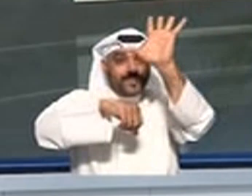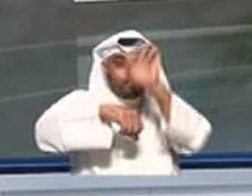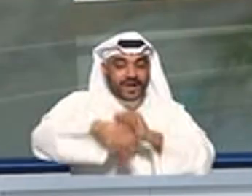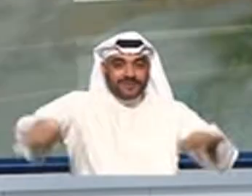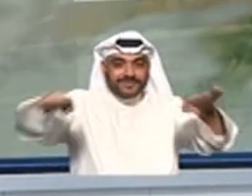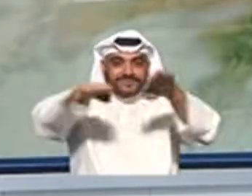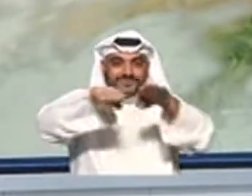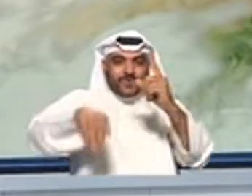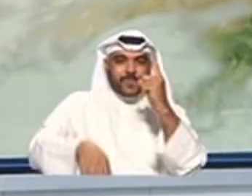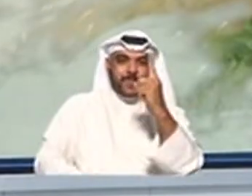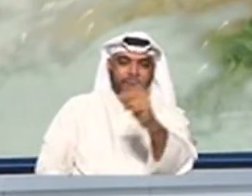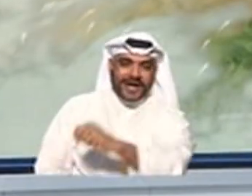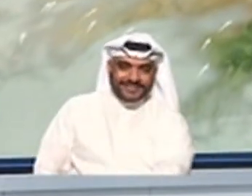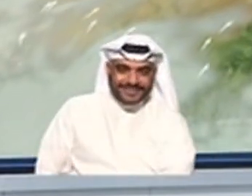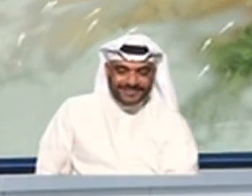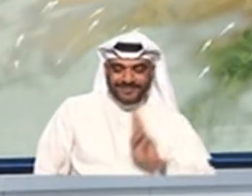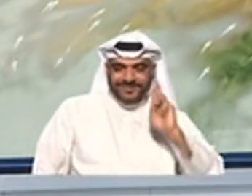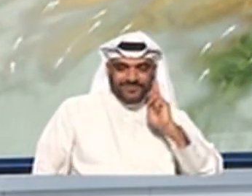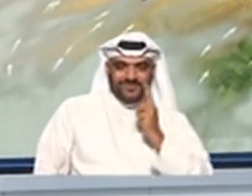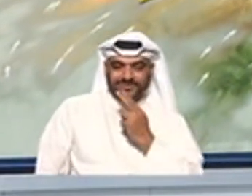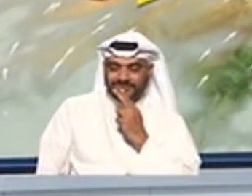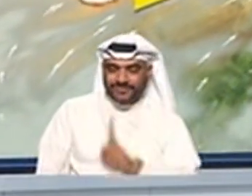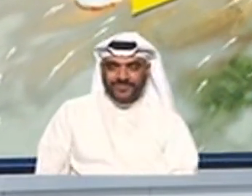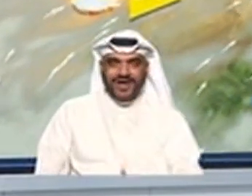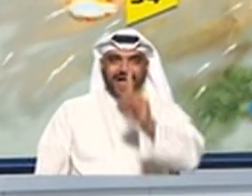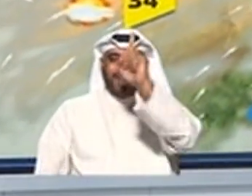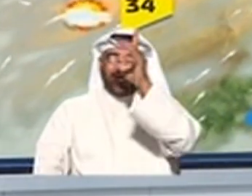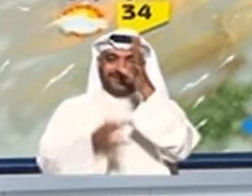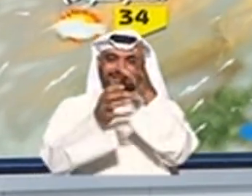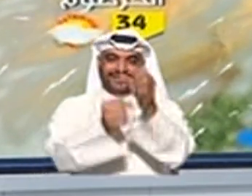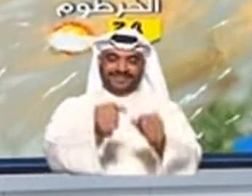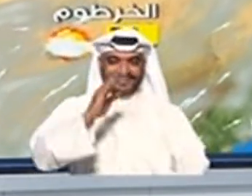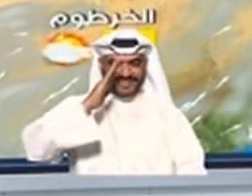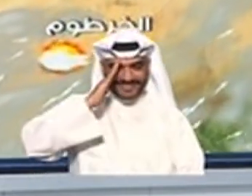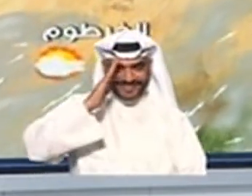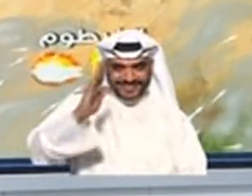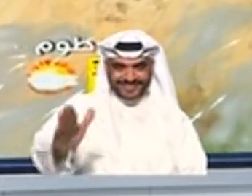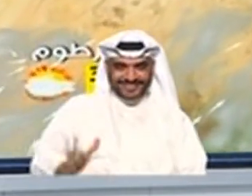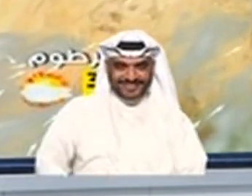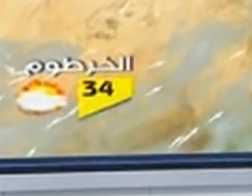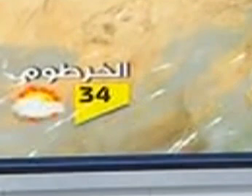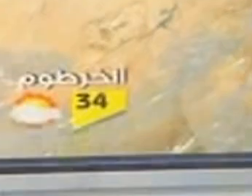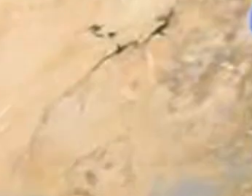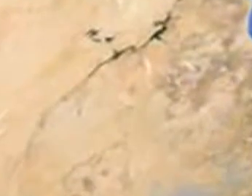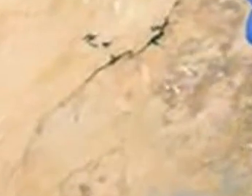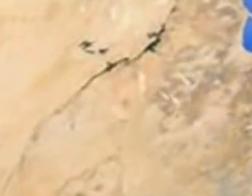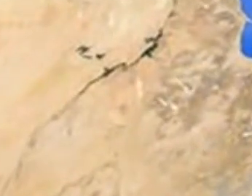نشرتنا الجوية تنتهي، ولكن بعد درجات الحرارة للعواصم والمدن حول العالم.